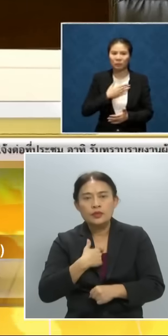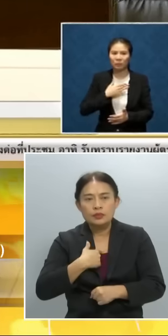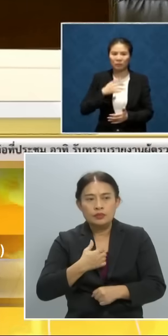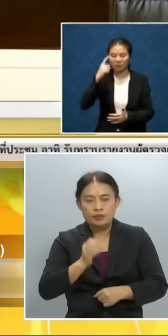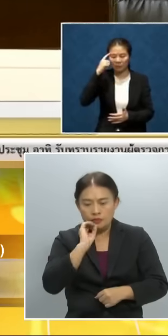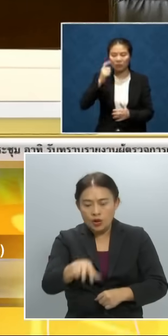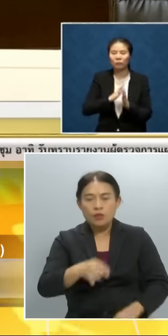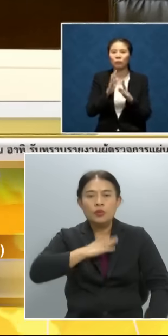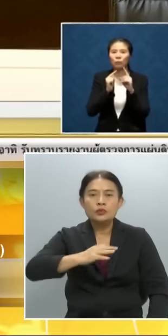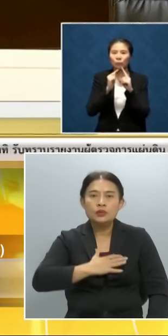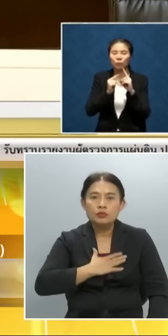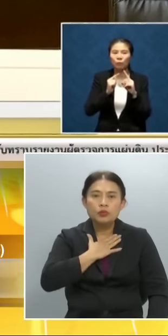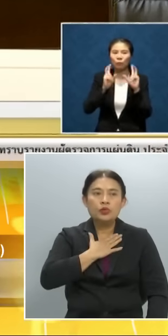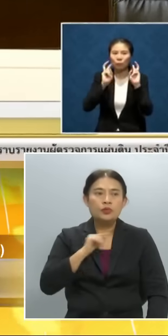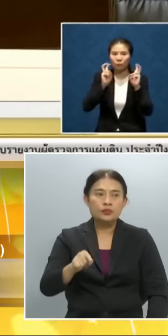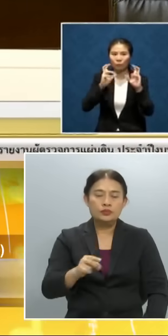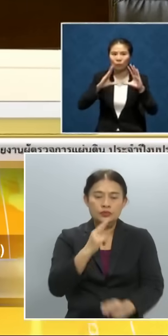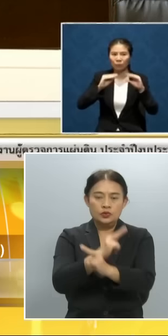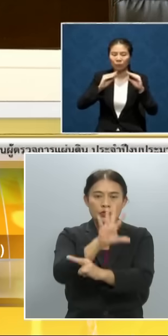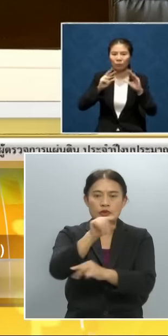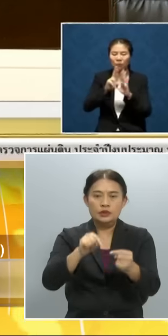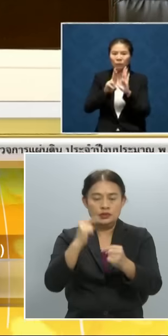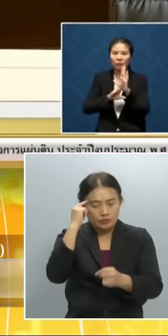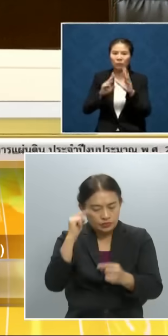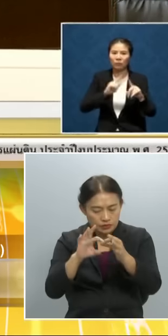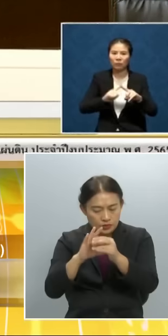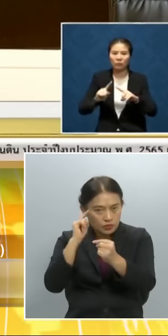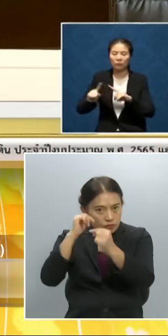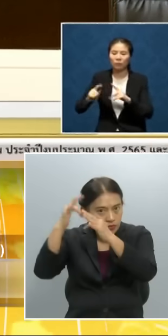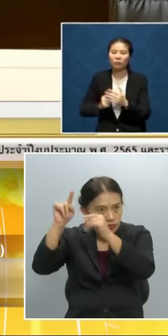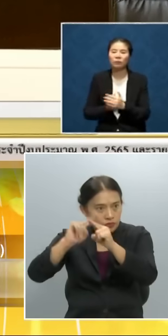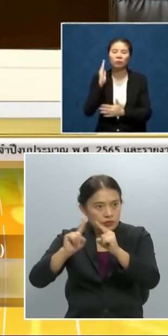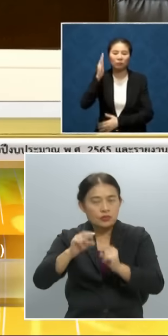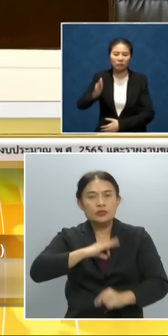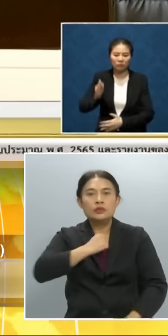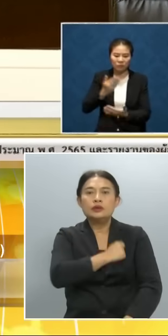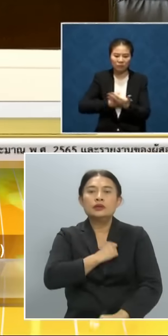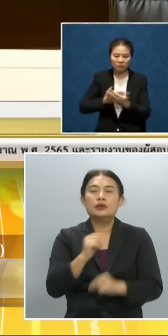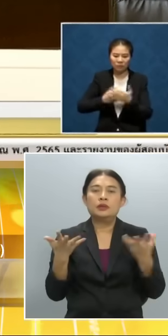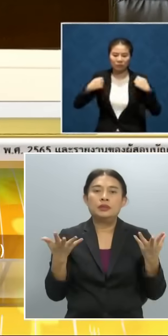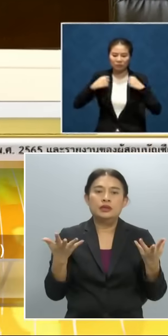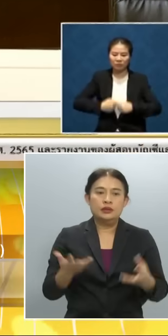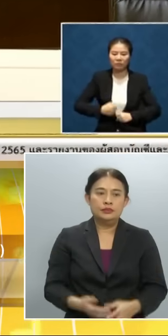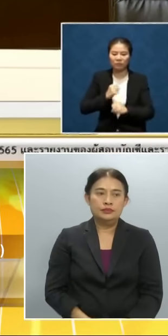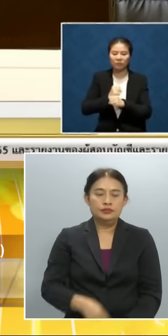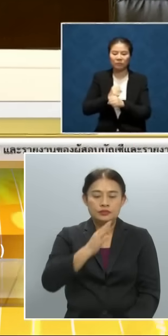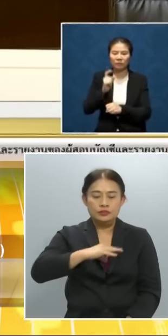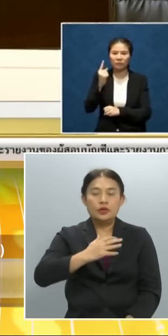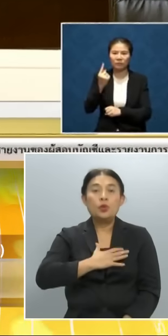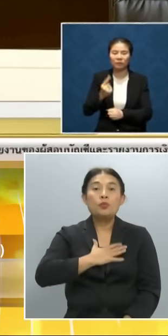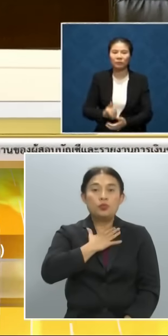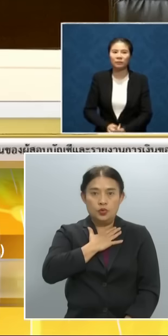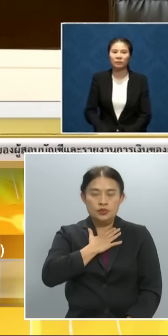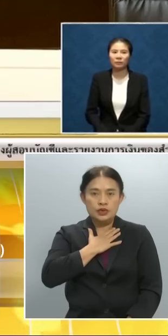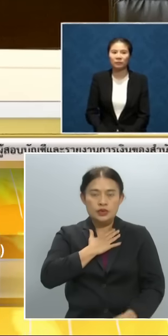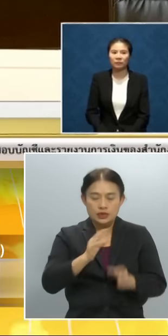มภูมิใจมากที่โตขึ้นมา5เท่าเกินความคาดหวังไปถึง150เพราะฉะนั้นมันไม่มีอะไรให้เสียใจมีแต่เรื่องที่ต้องภูมิใจกับสิ่งที่เราได้เรียนรู้ม